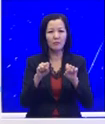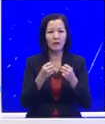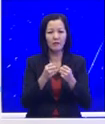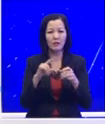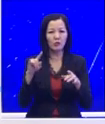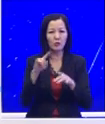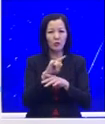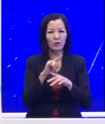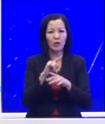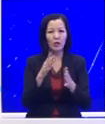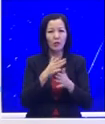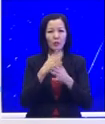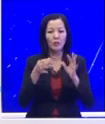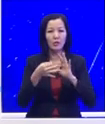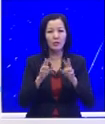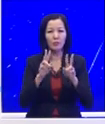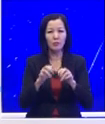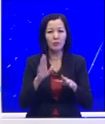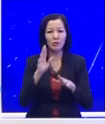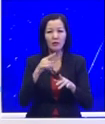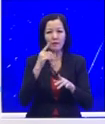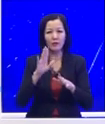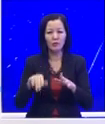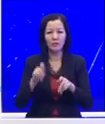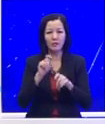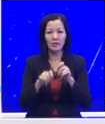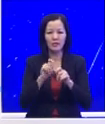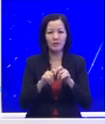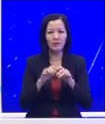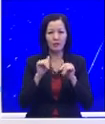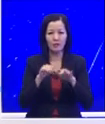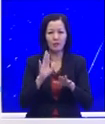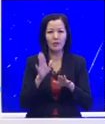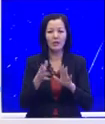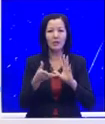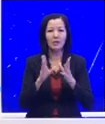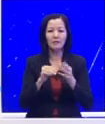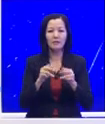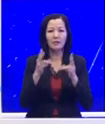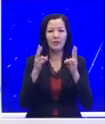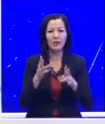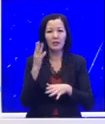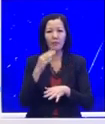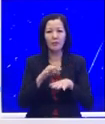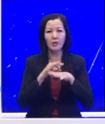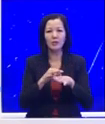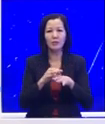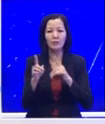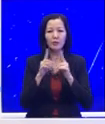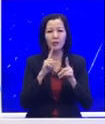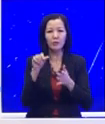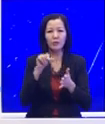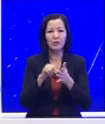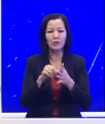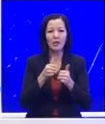судна. Однако более детально об этом можно будет говорить после следственных мероприятий. В связи с трагедией в Алматы прошел пресс-брифинг с